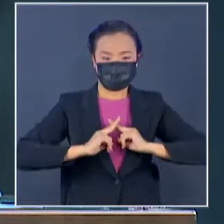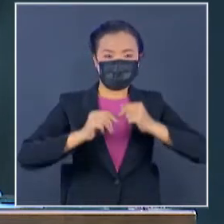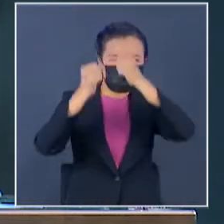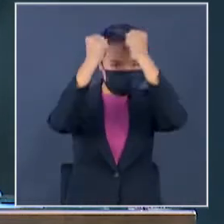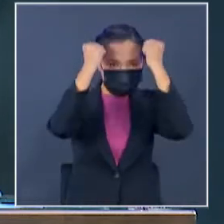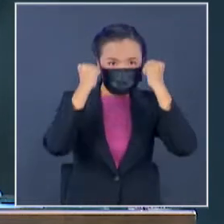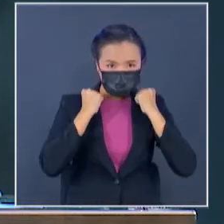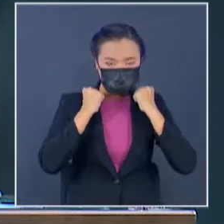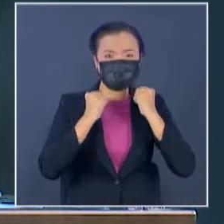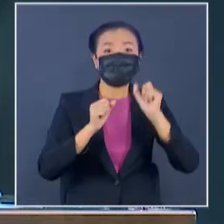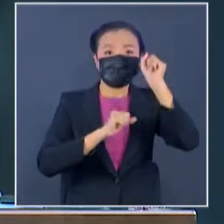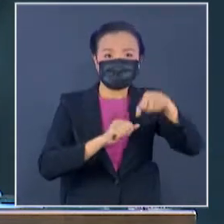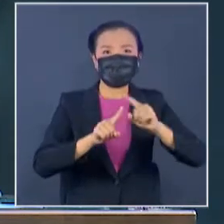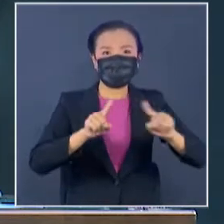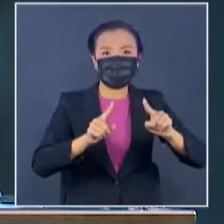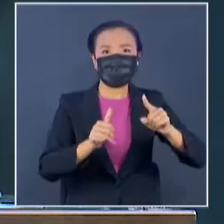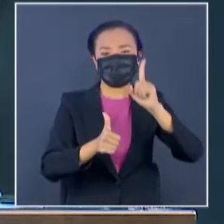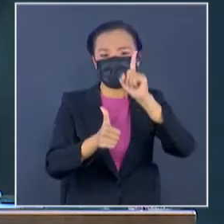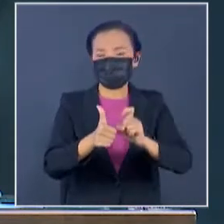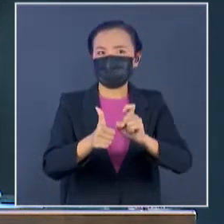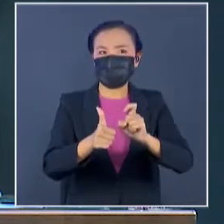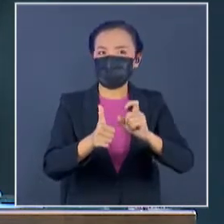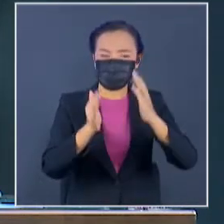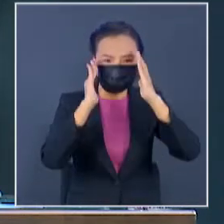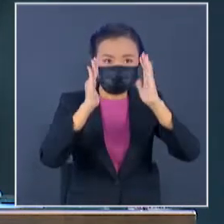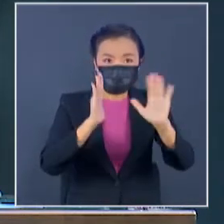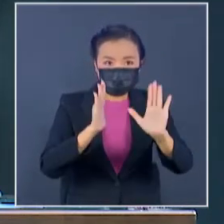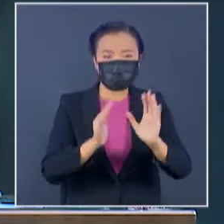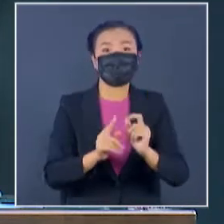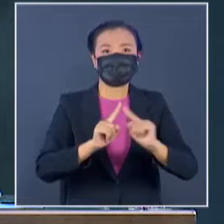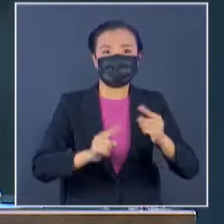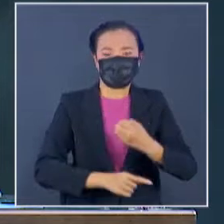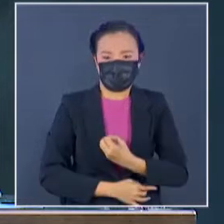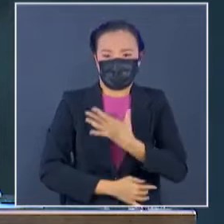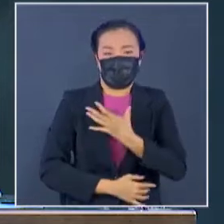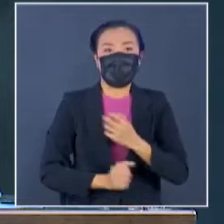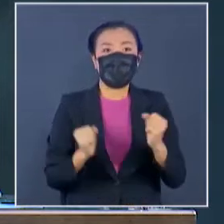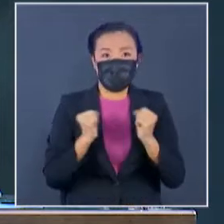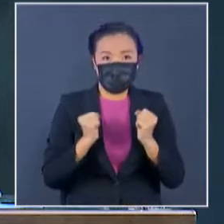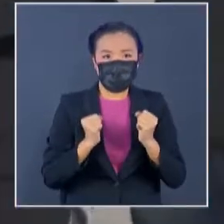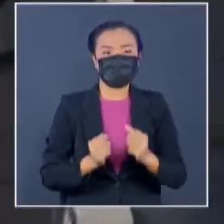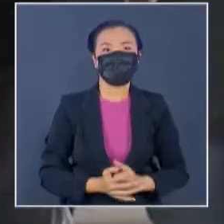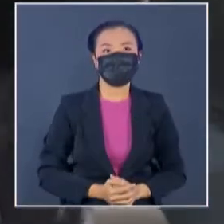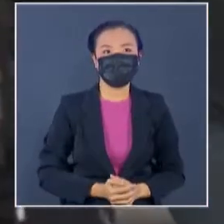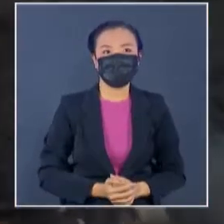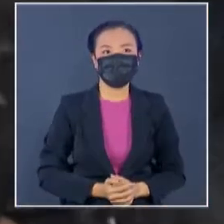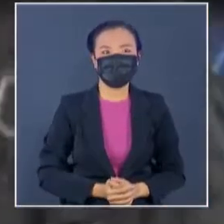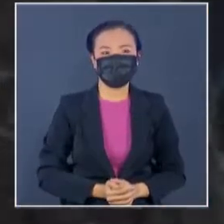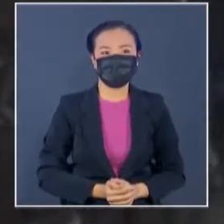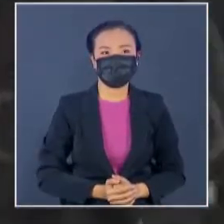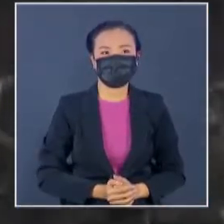จริงๆครับแต่ว่าไม่ได้ต้องการทำให้เสียชีวิตเป็นแค่ทำให้ตกใจกลัวเท่านั้นครับ